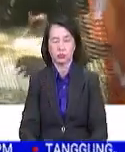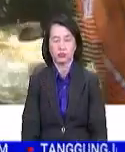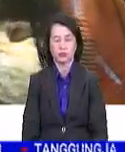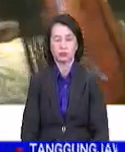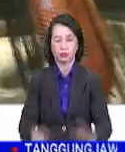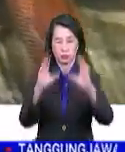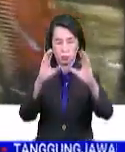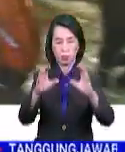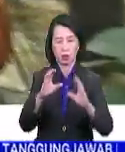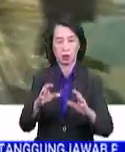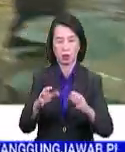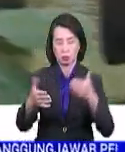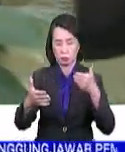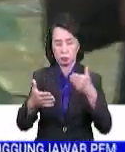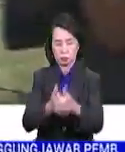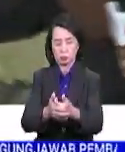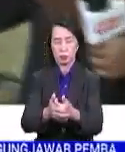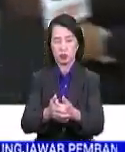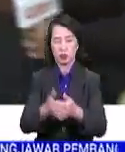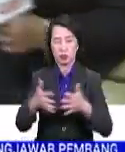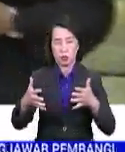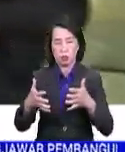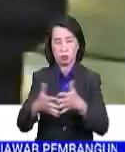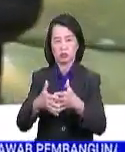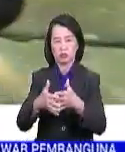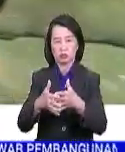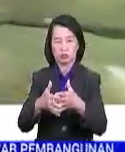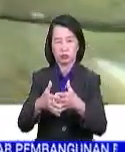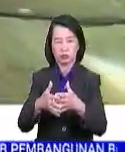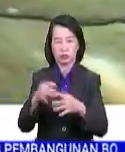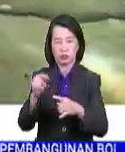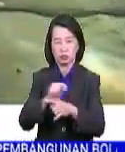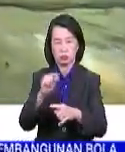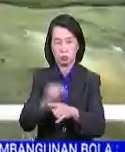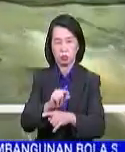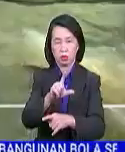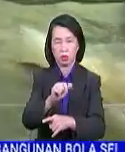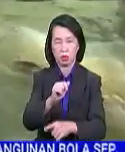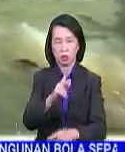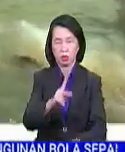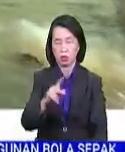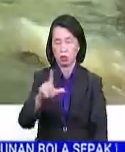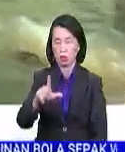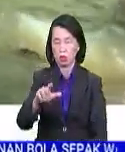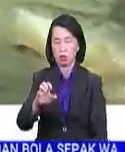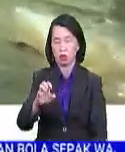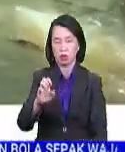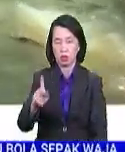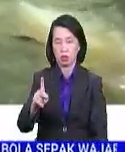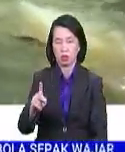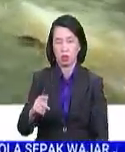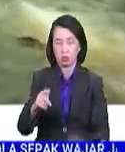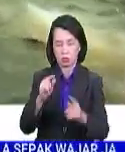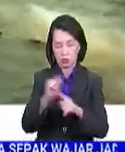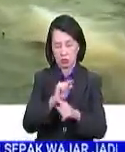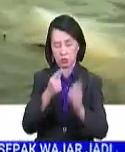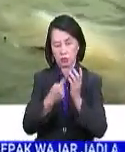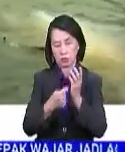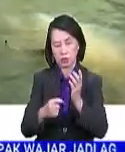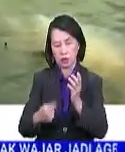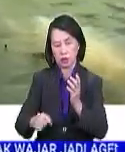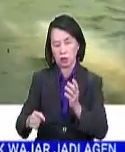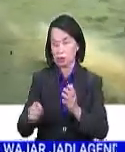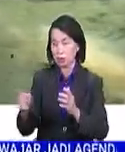Kaedah menangkap ikan atau menghambat ikan menggunakan lakle atau tali yang digunakan oleh